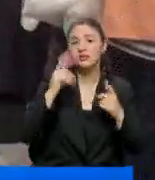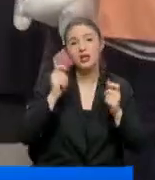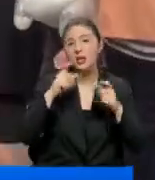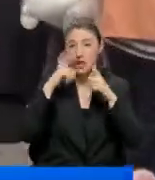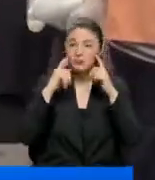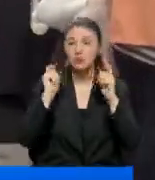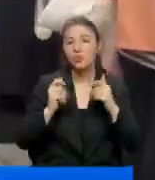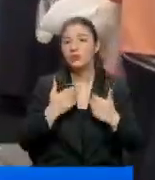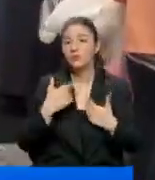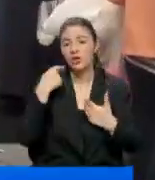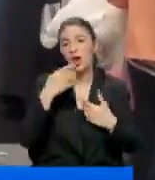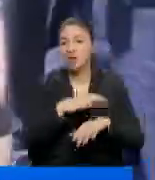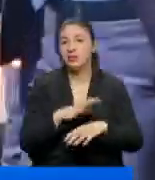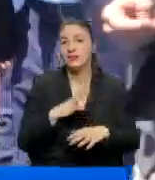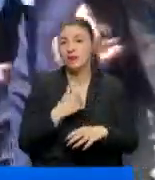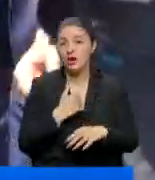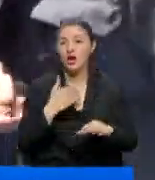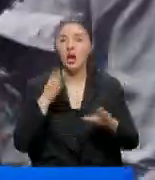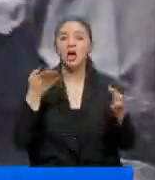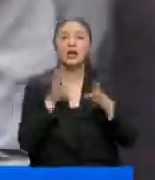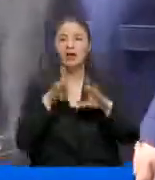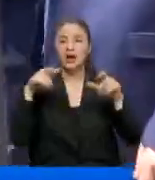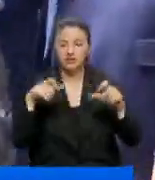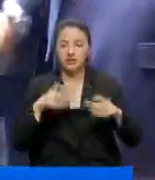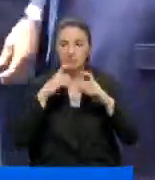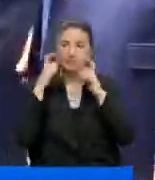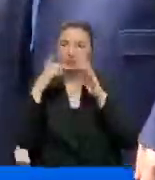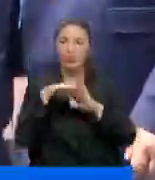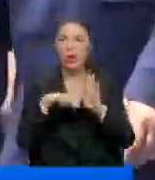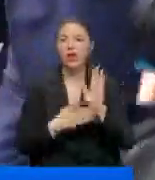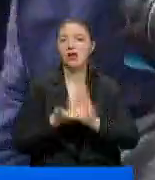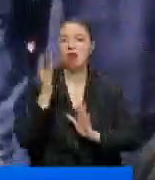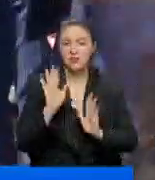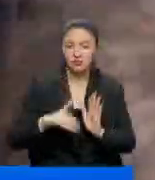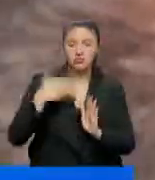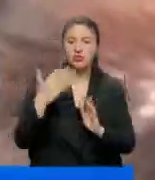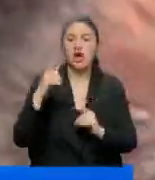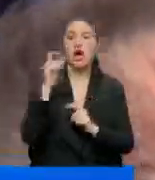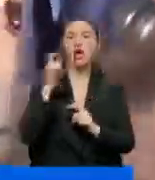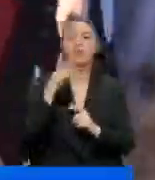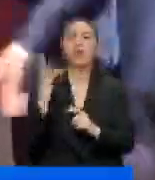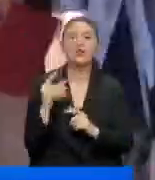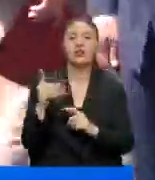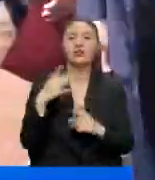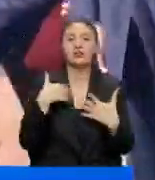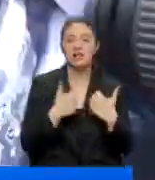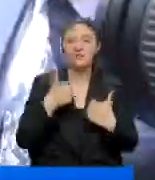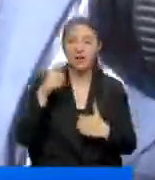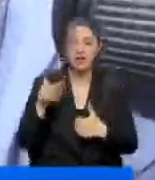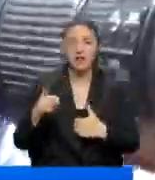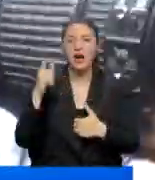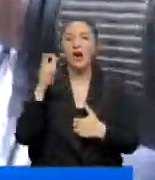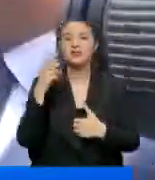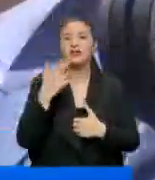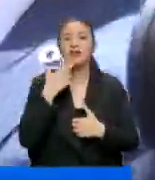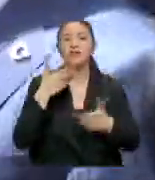de takmak zorundayım, şeker hastasıyım. Kapalı alanlarda maske kuralının kaldırılmasından hemen sonra Aydın'da bulunan Sağlık Bakanı Fahrettin Koca,